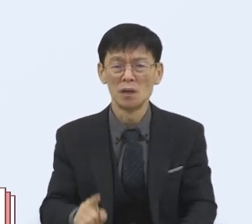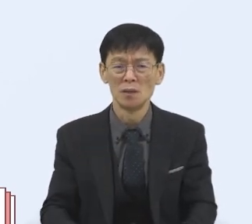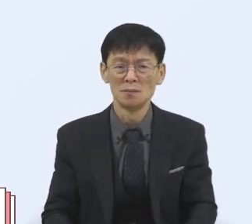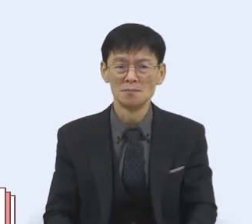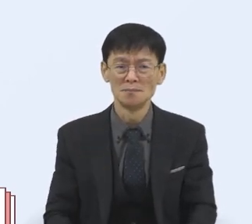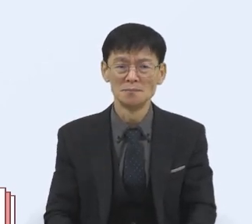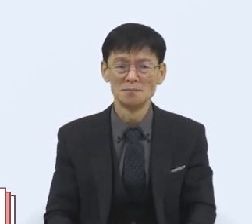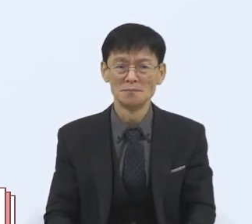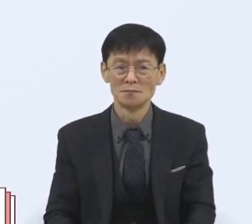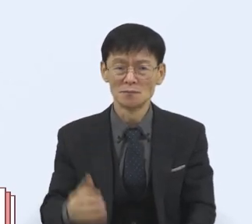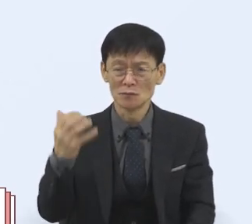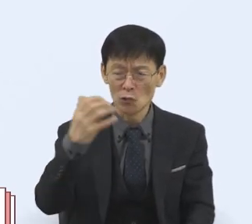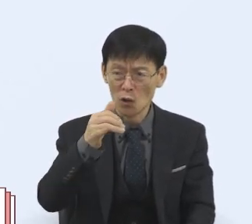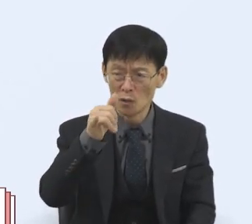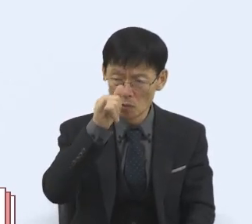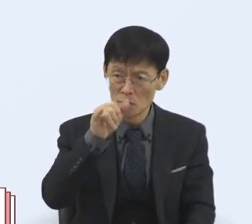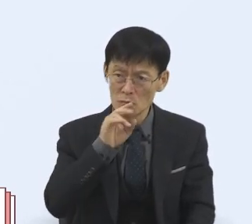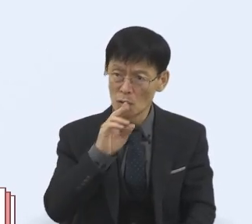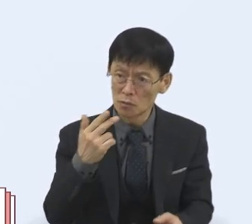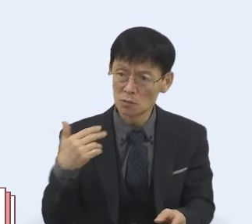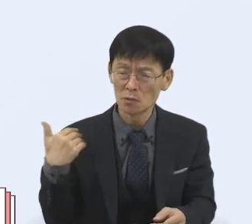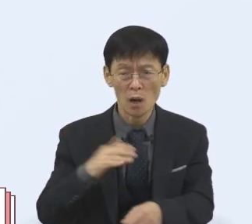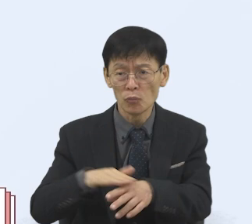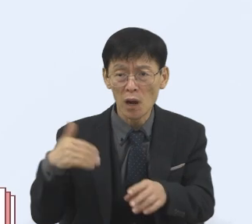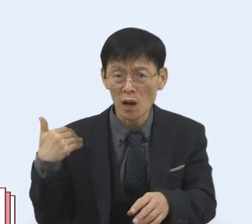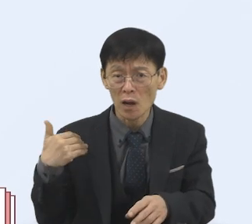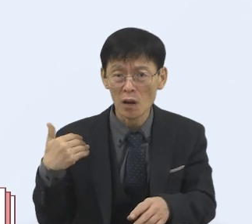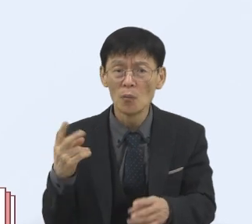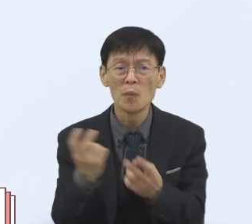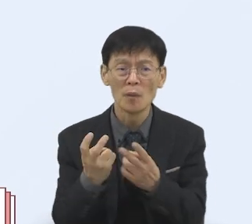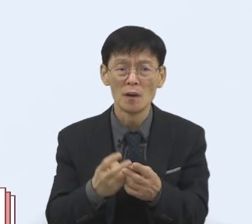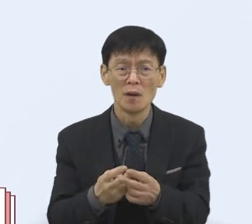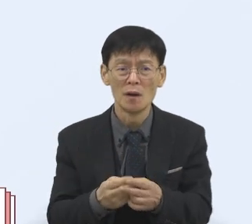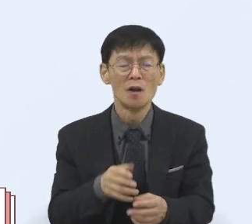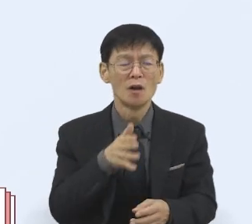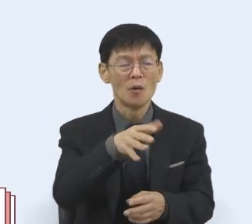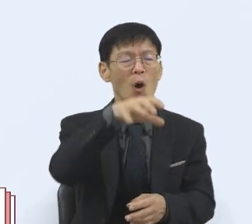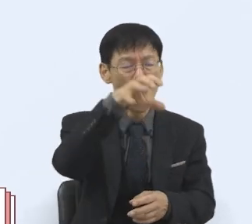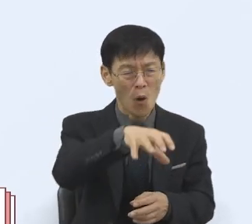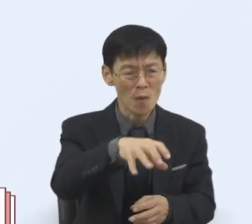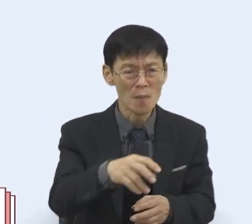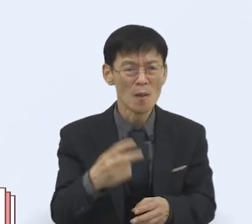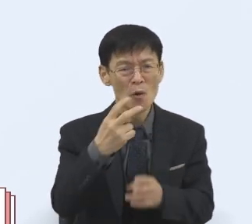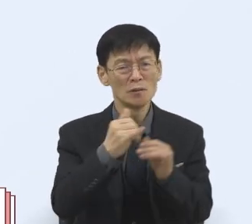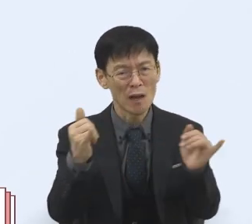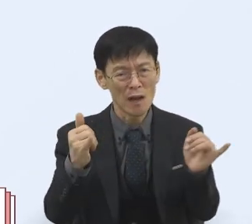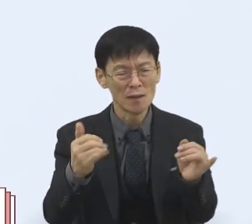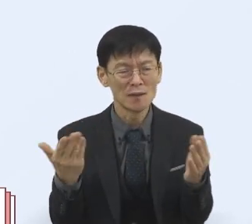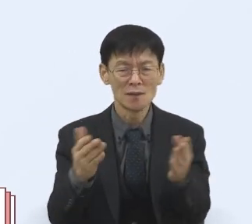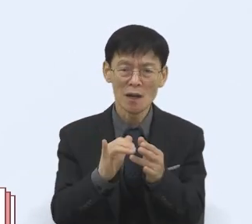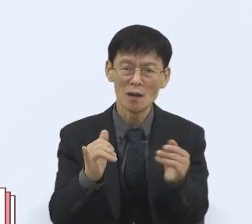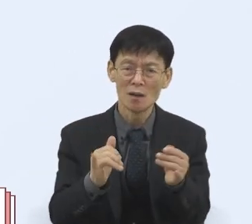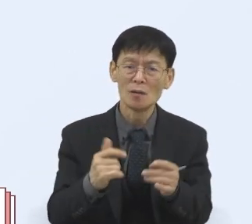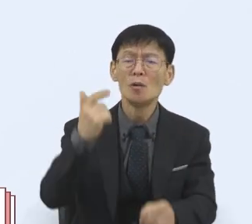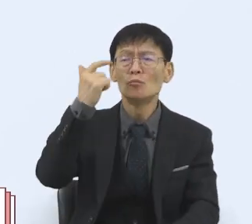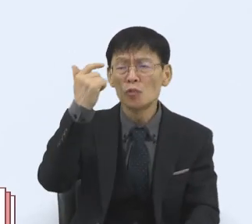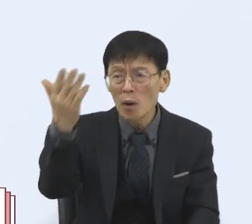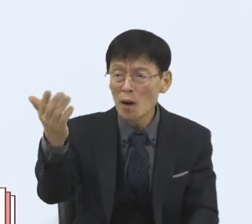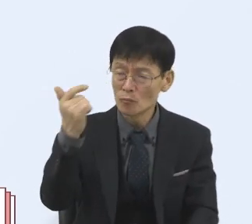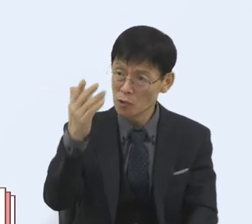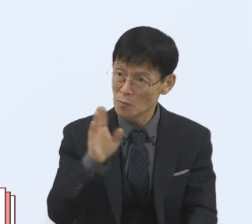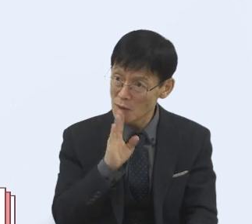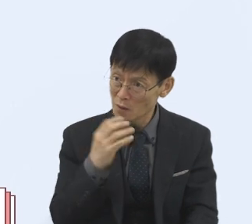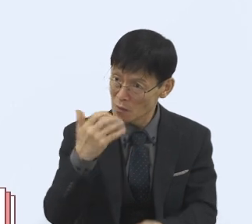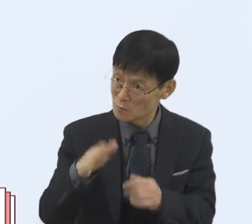있는데요. 성희롱인지 아닌지 잘 모르겠다면 전문 기관이나 보호자, 직장